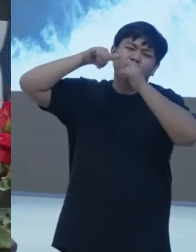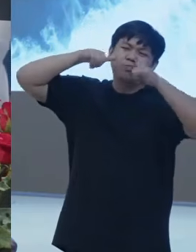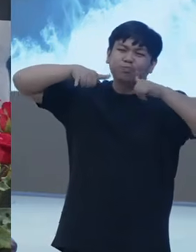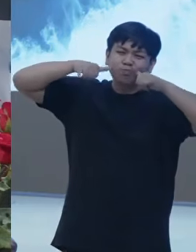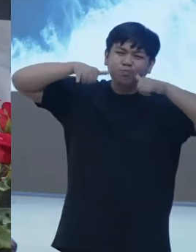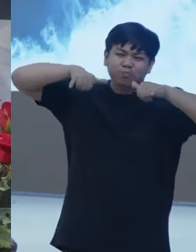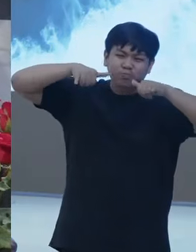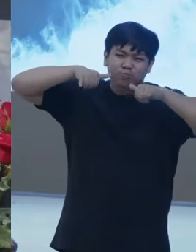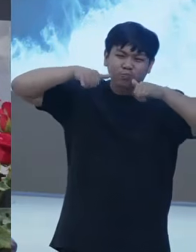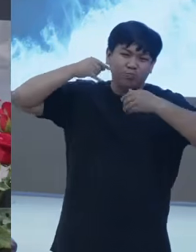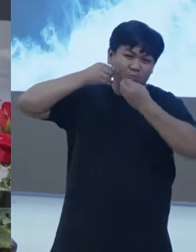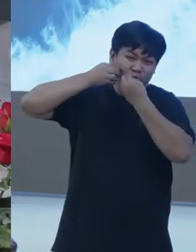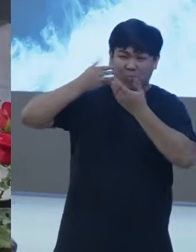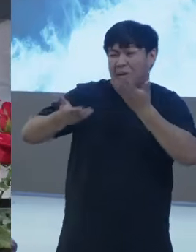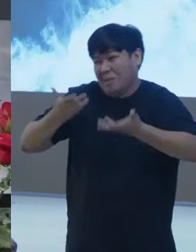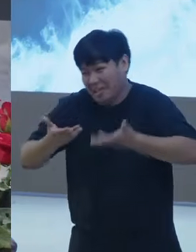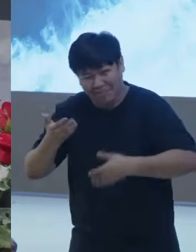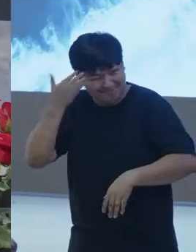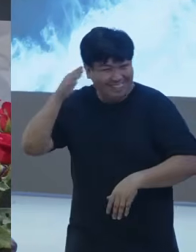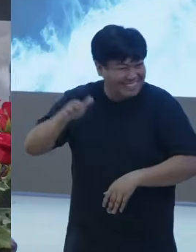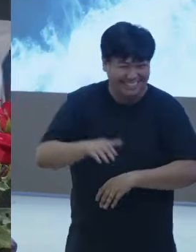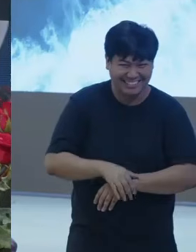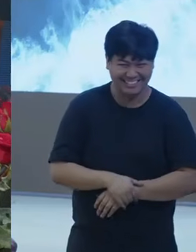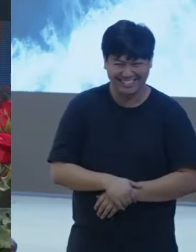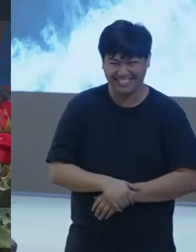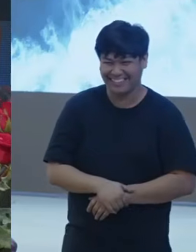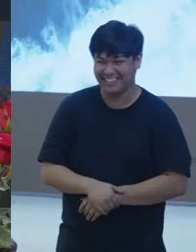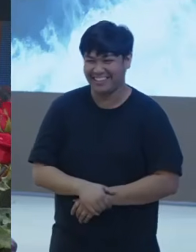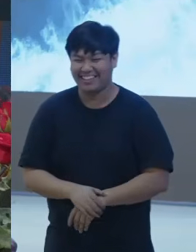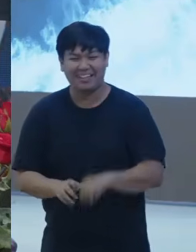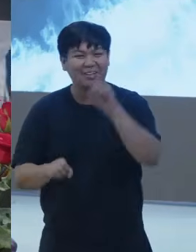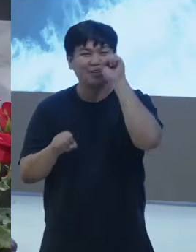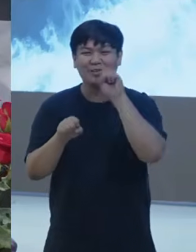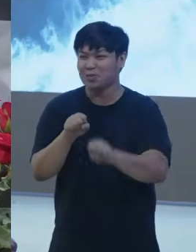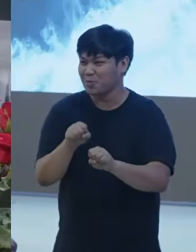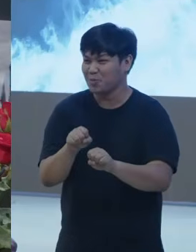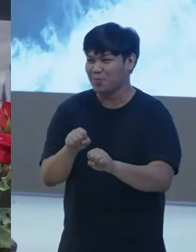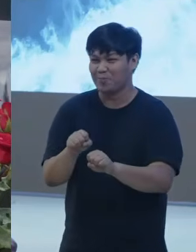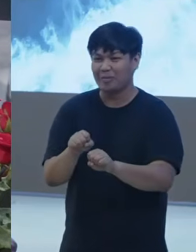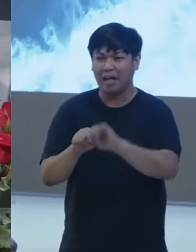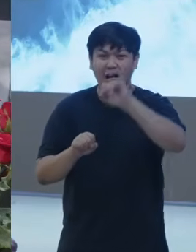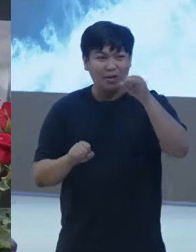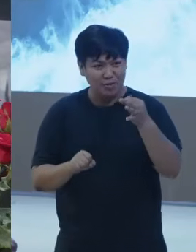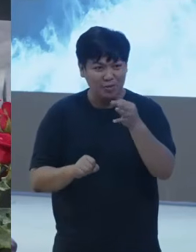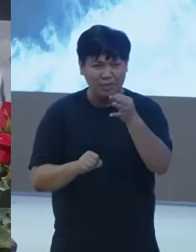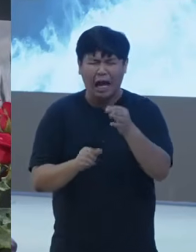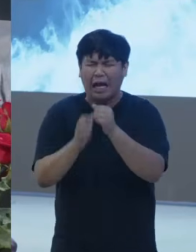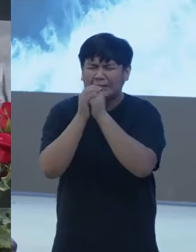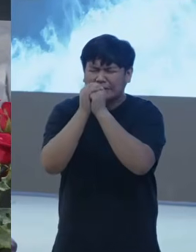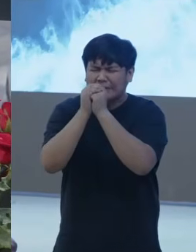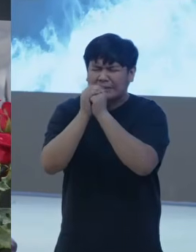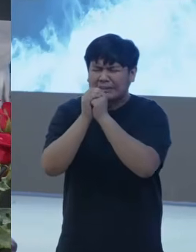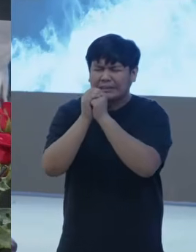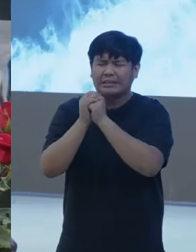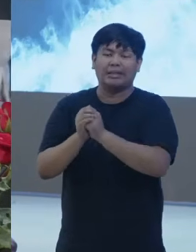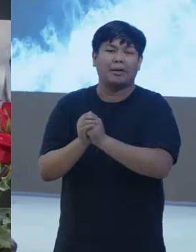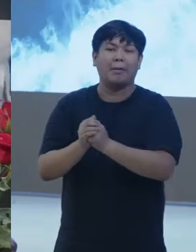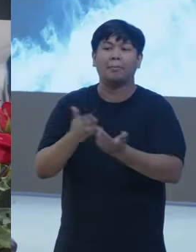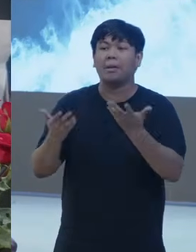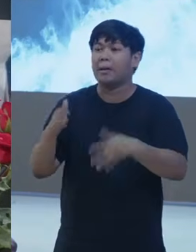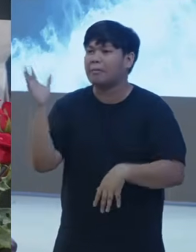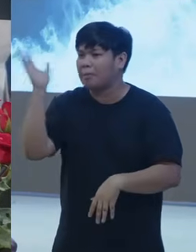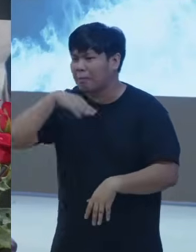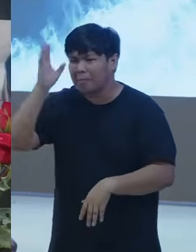Alam naman natin, ang lahat ng mga malalaking hayop na gano'n, mga isda, may mga gastric acid